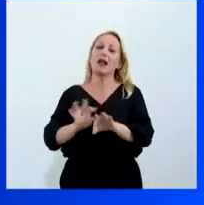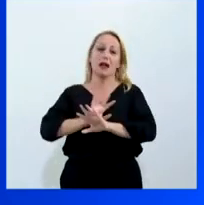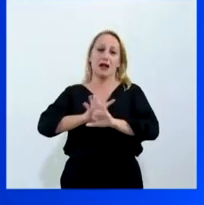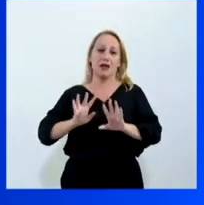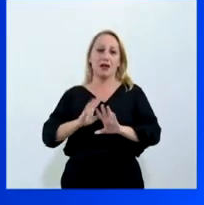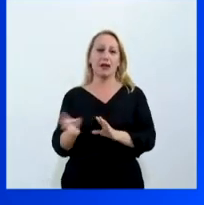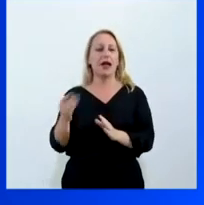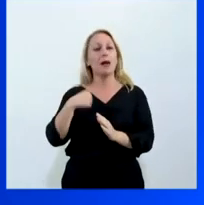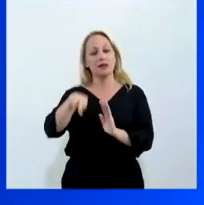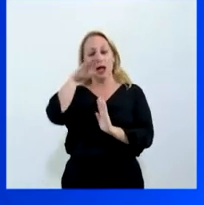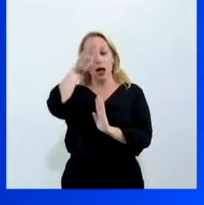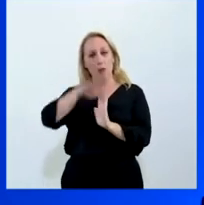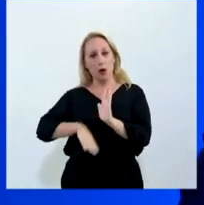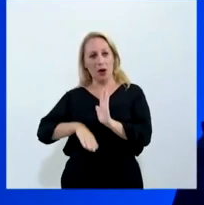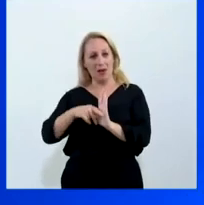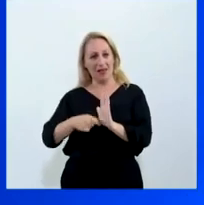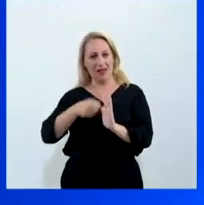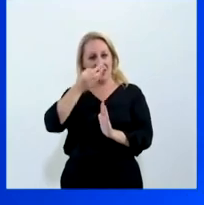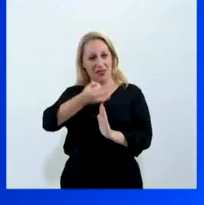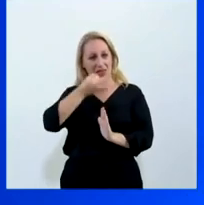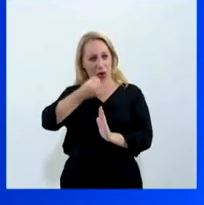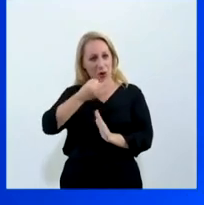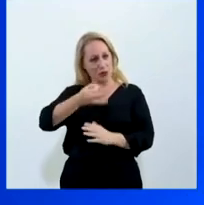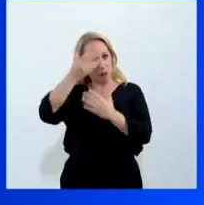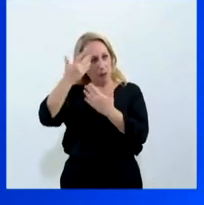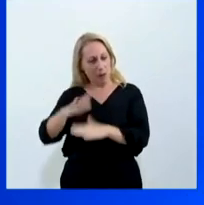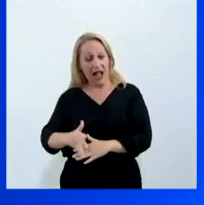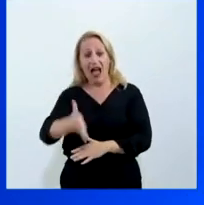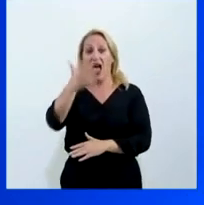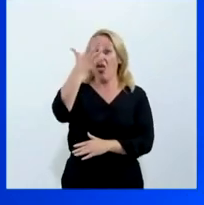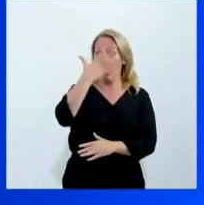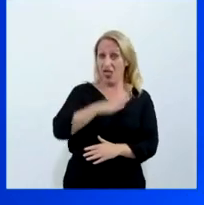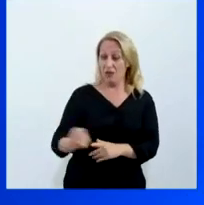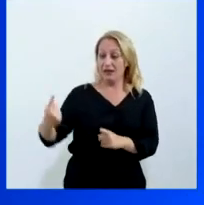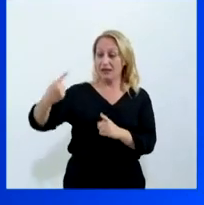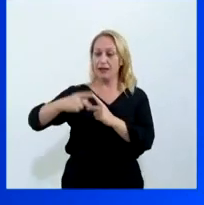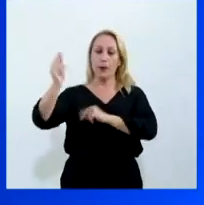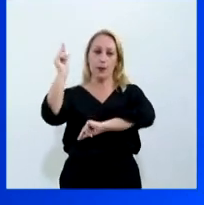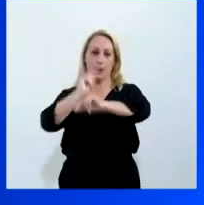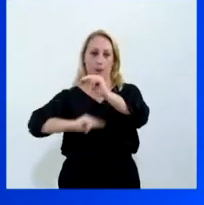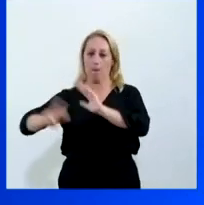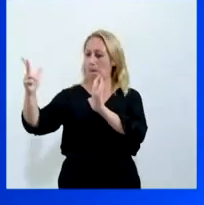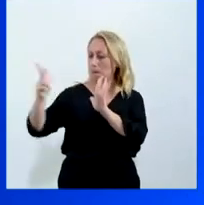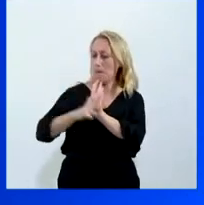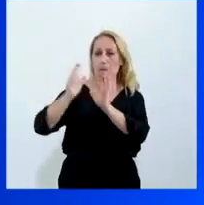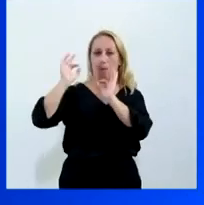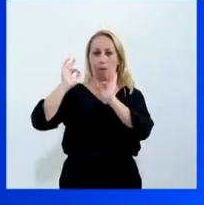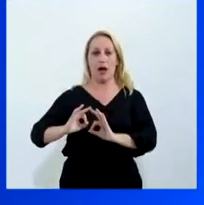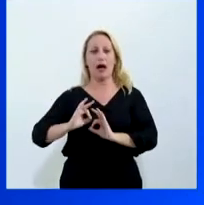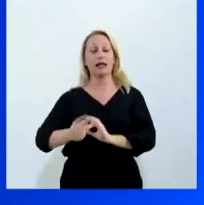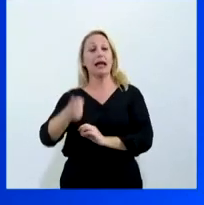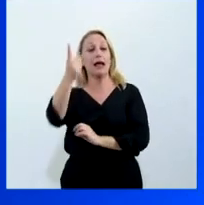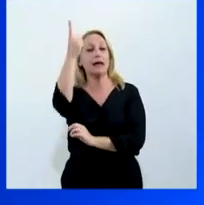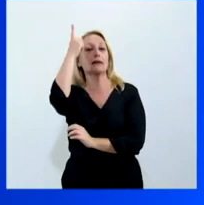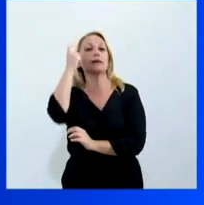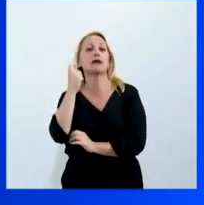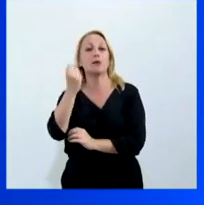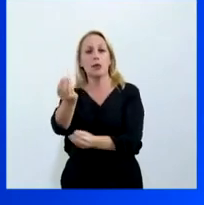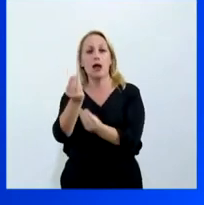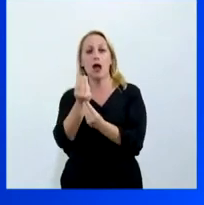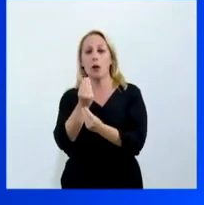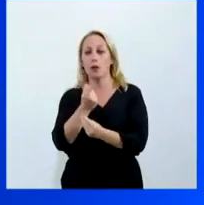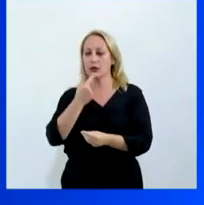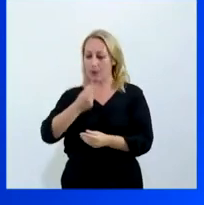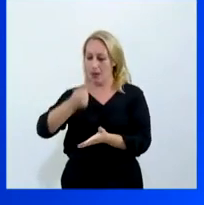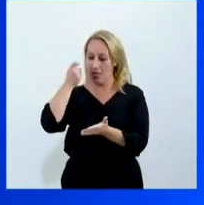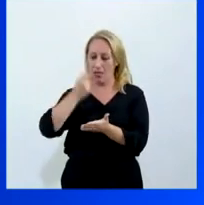δηλώσεις. Έχουμε και τη βούληση και την νομιμοποίηση, την πολιτική και την τεχνογνωσία να μπορούμε να το κάνουμε πράξη αυτό.